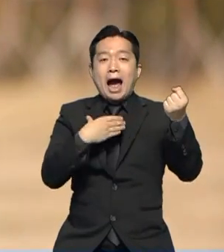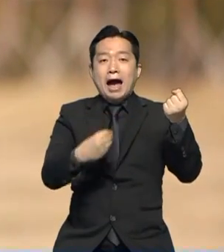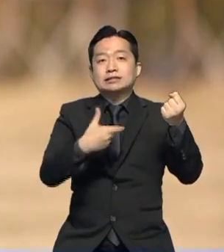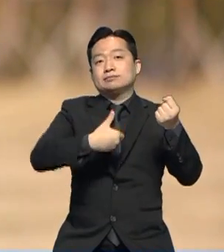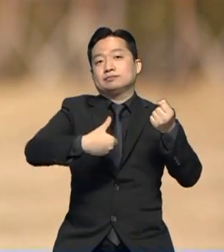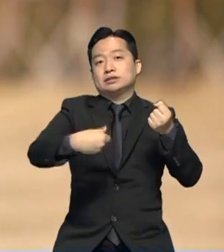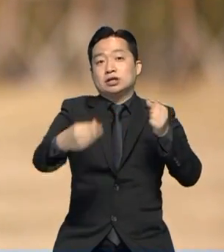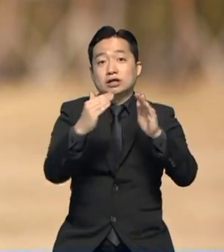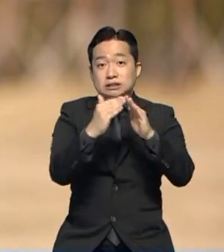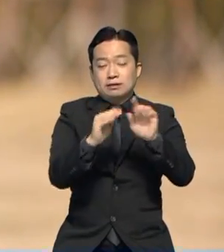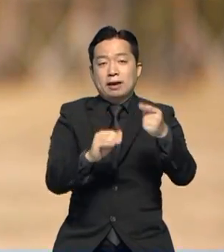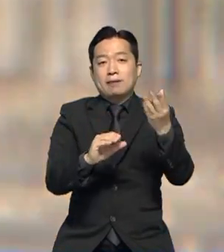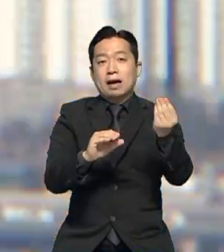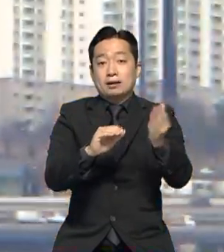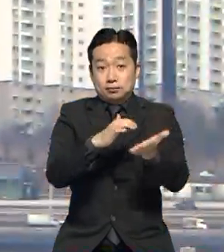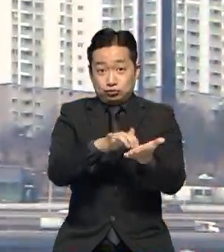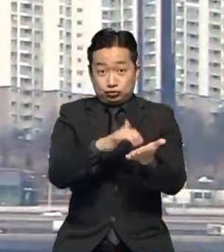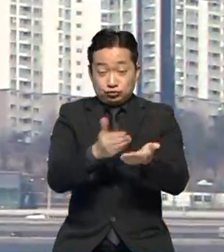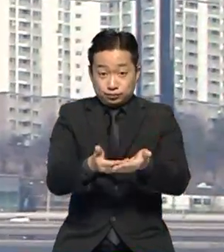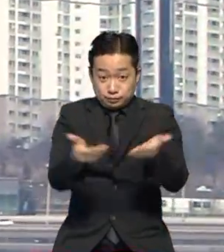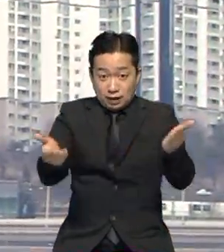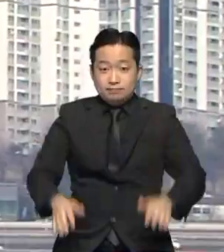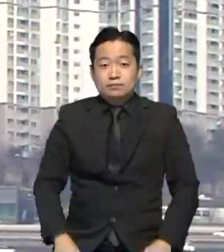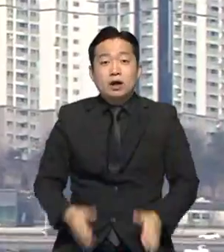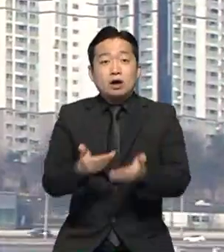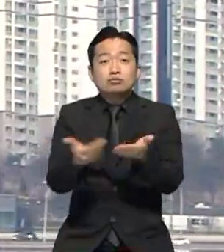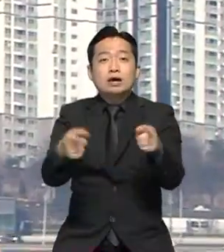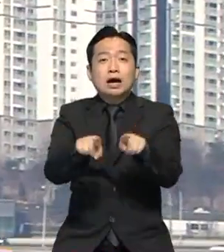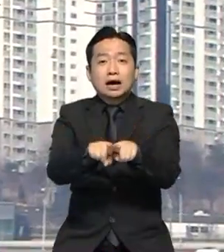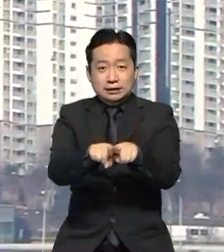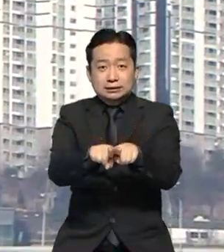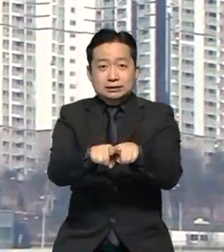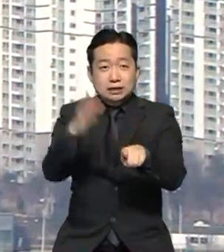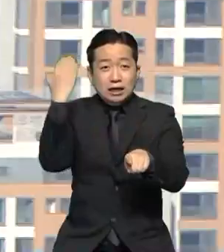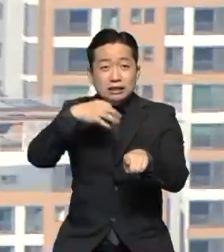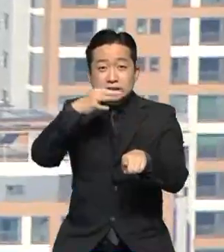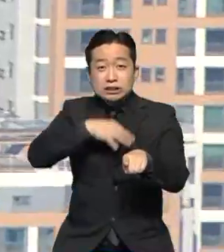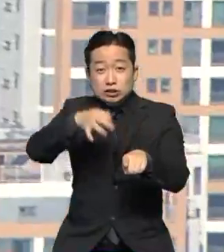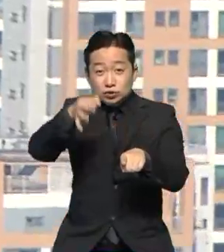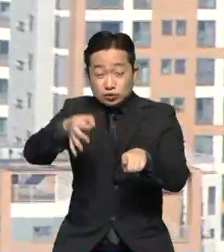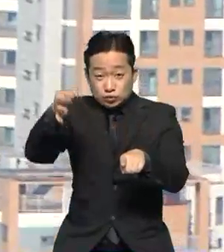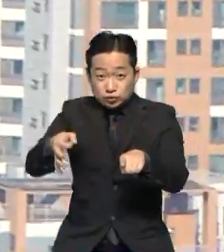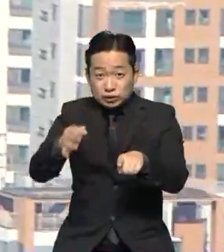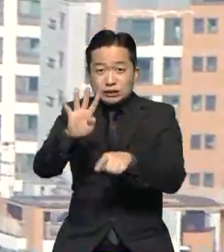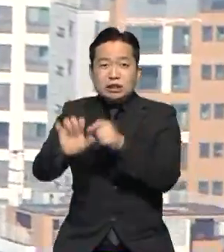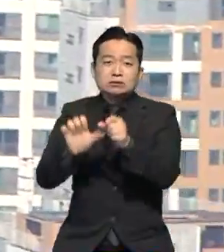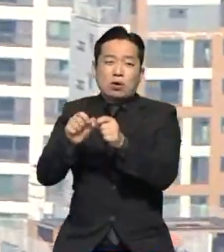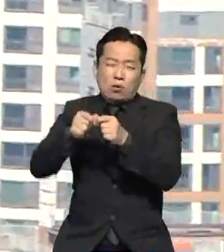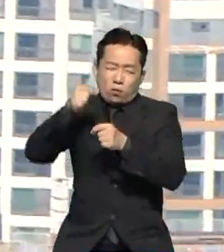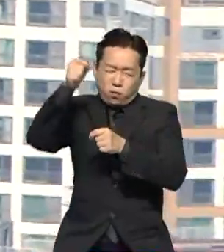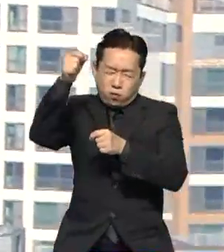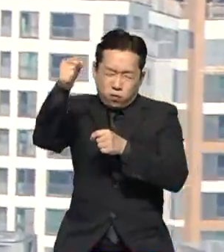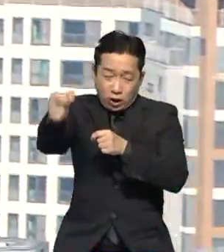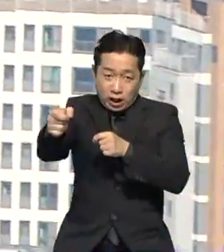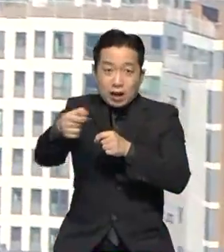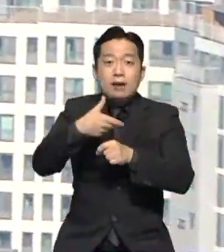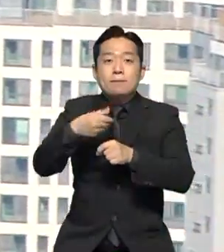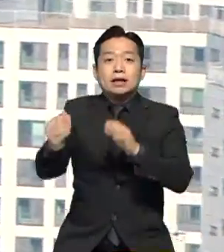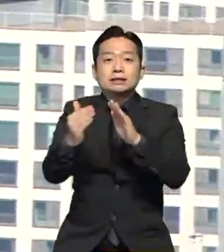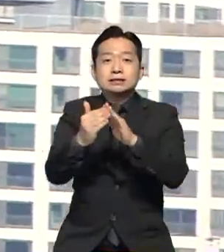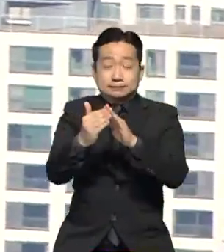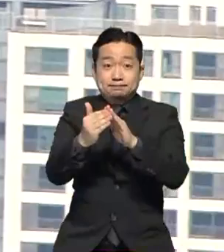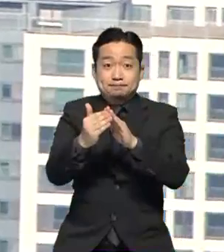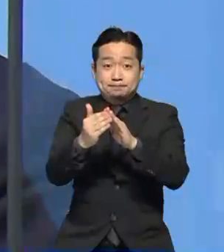약속했습니다. 정책학회는 공급과 함께 기준금리 수준의 45년 초장기 모기지론으로